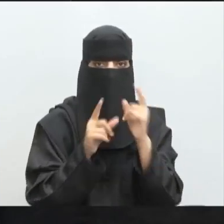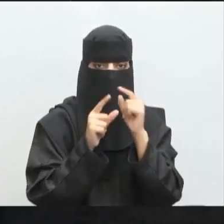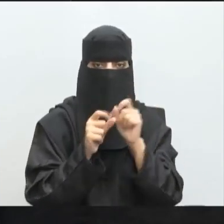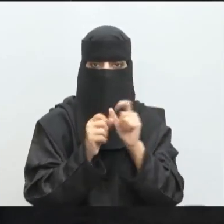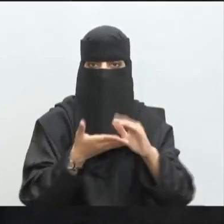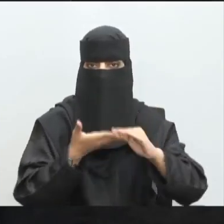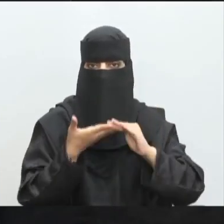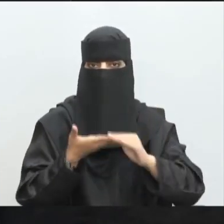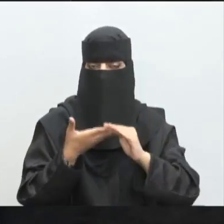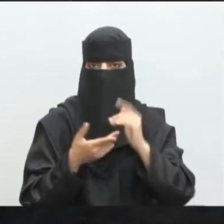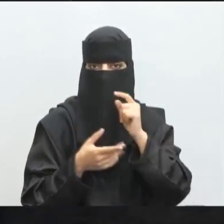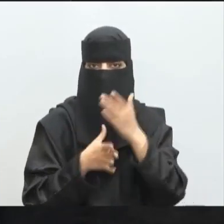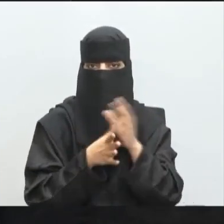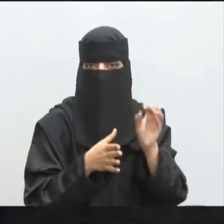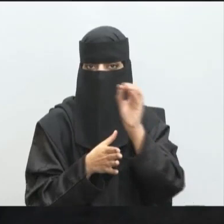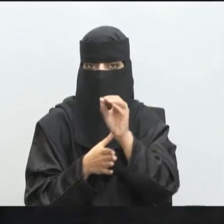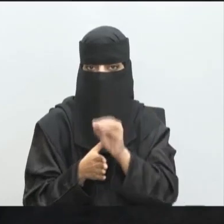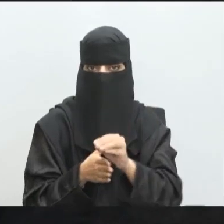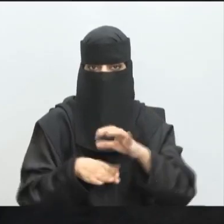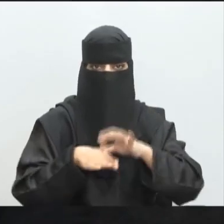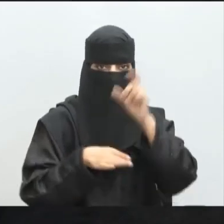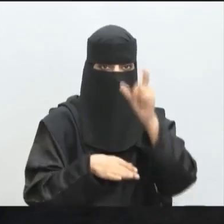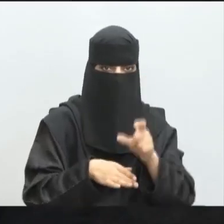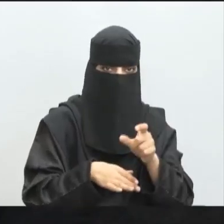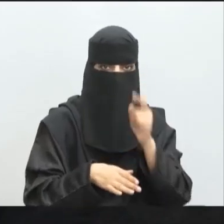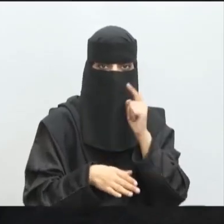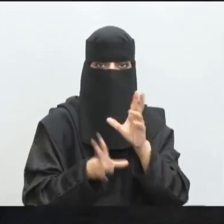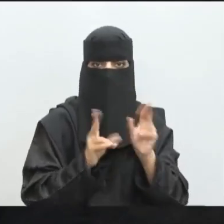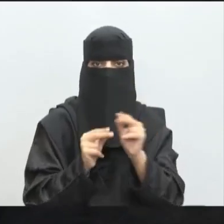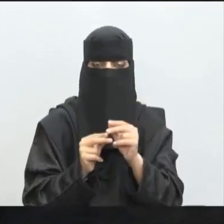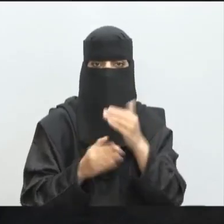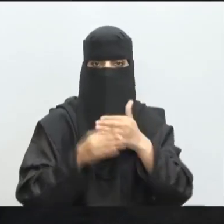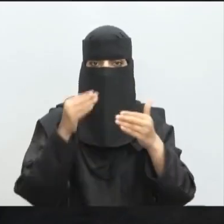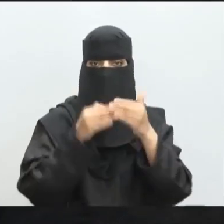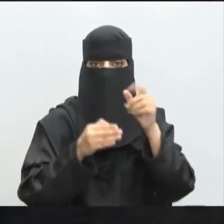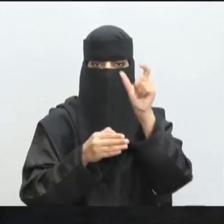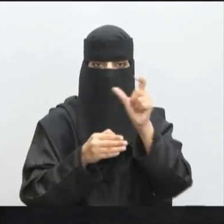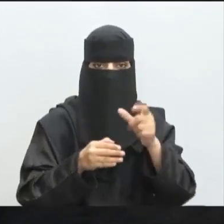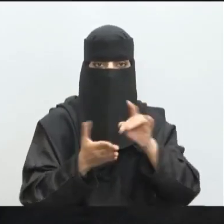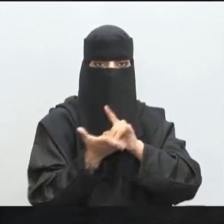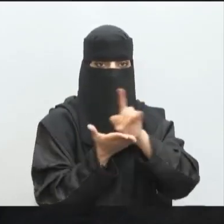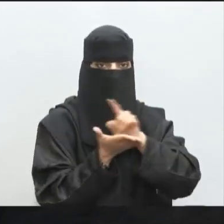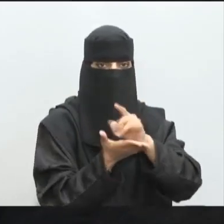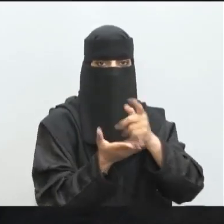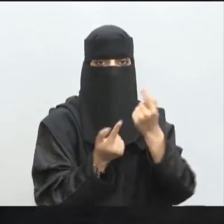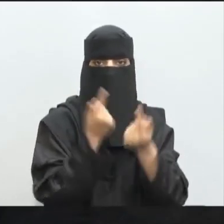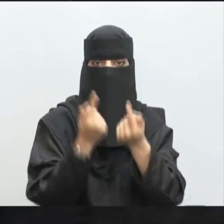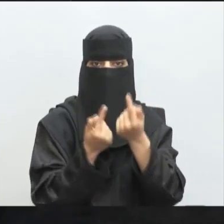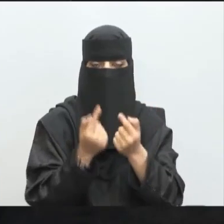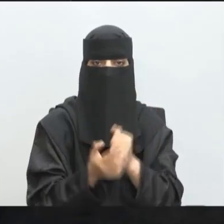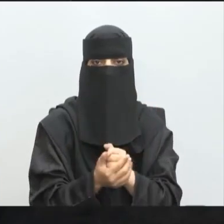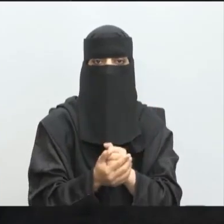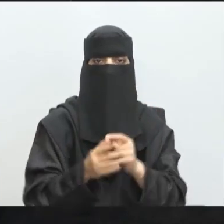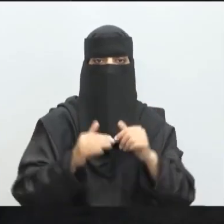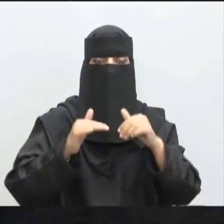على لو اردنا ان نمثل ظواهر بشريه مثل المباني او المطارات او المزارع او سكك